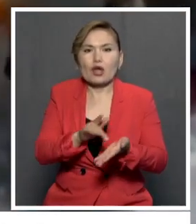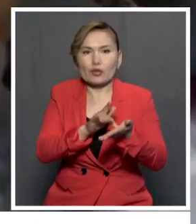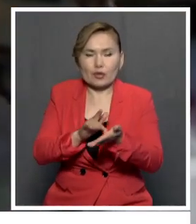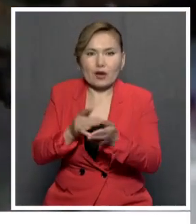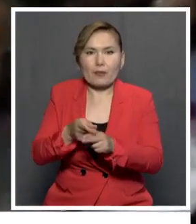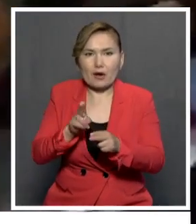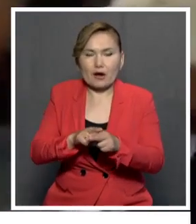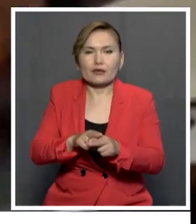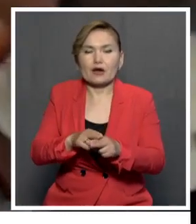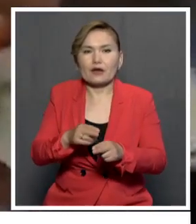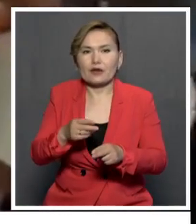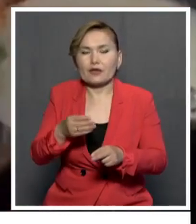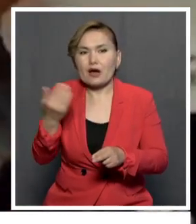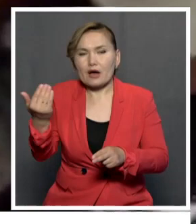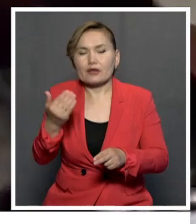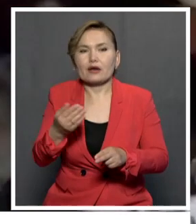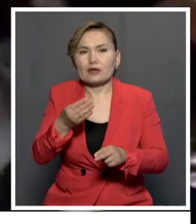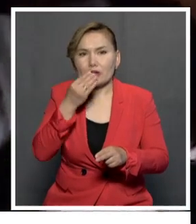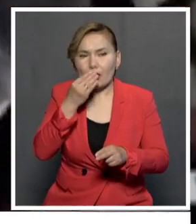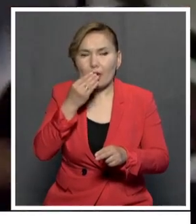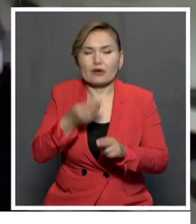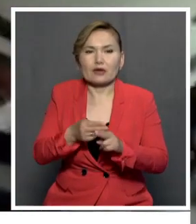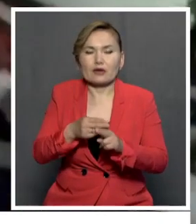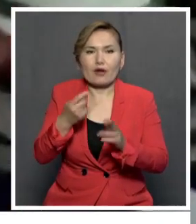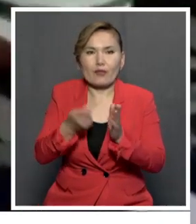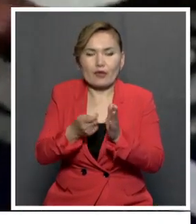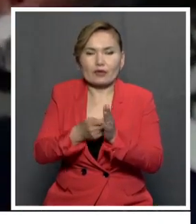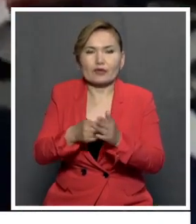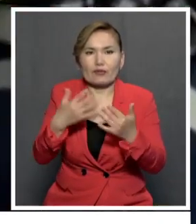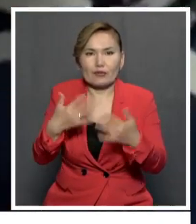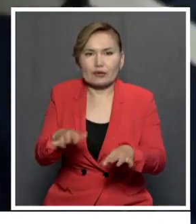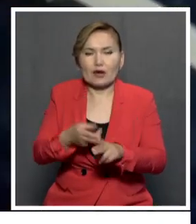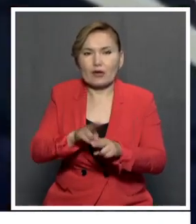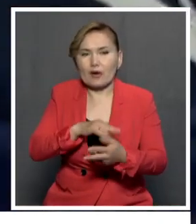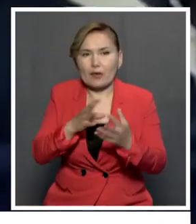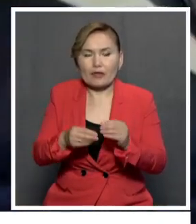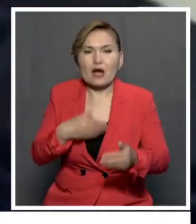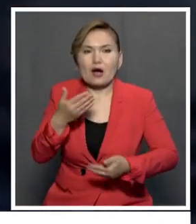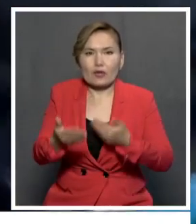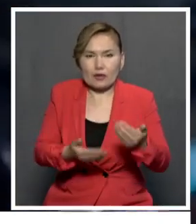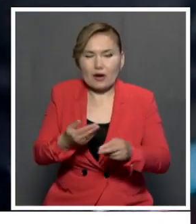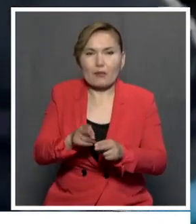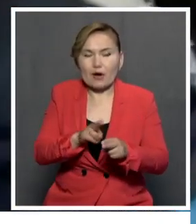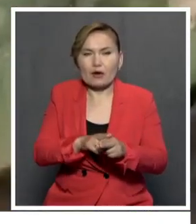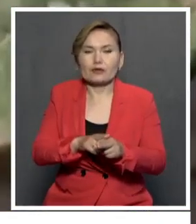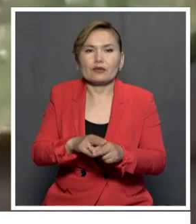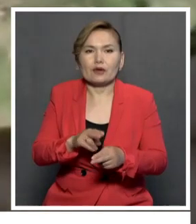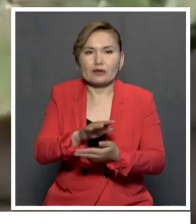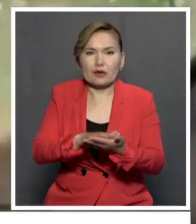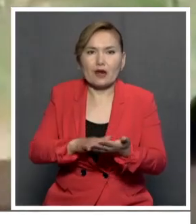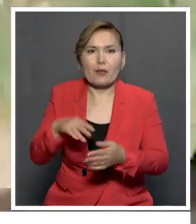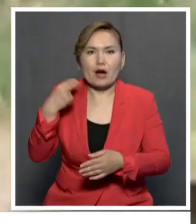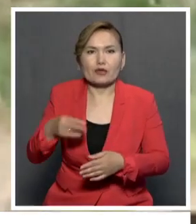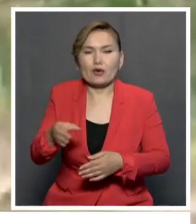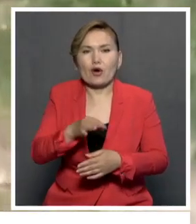туристердің ас-ауқаты бітіп қалғанын айтады. Дегенмен ешбірі жатып қалмастан қозғалыстарын тоқтатпаған. Таудан табылғандар Ақтөбе облысы